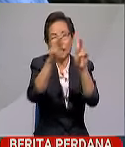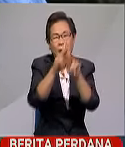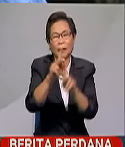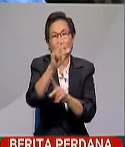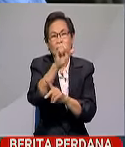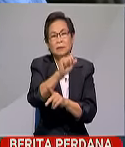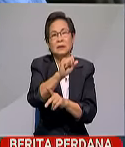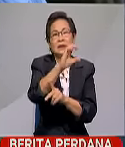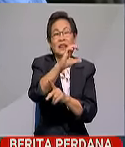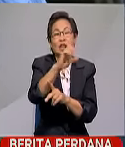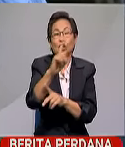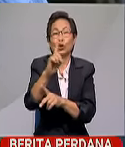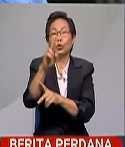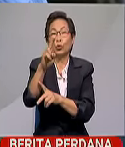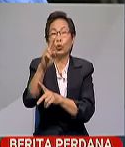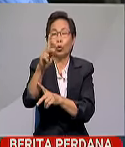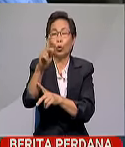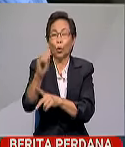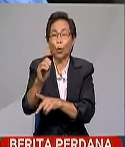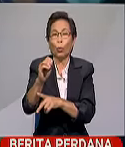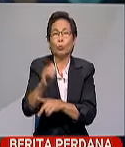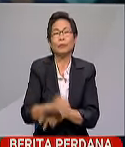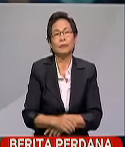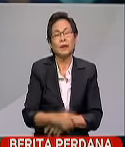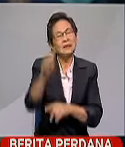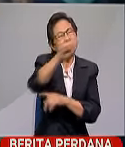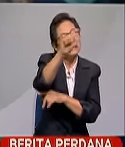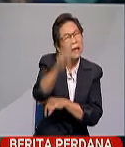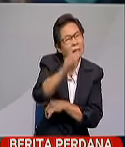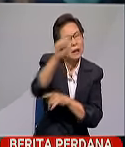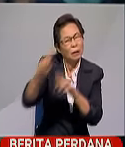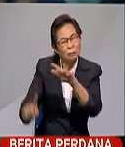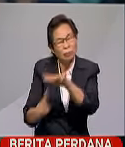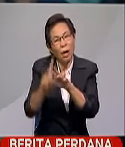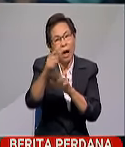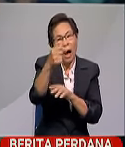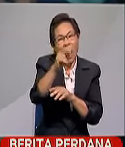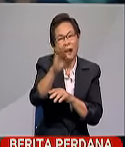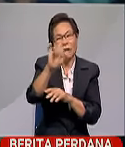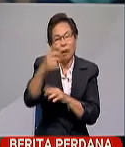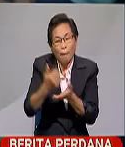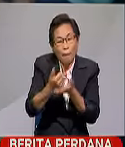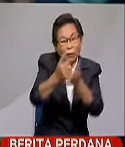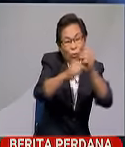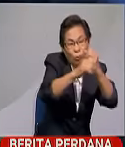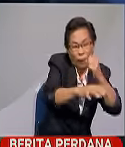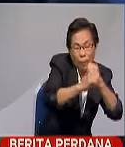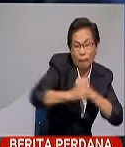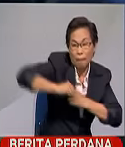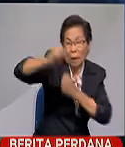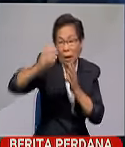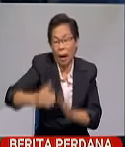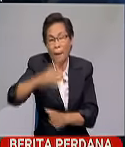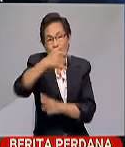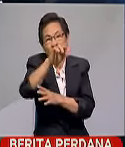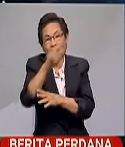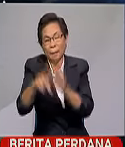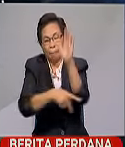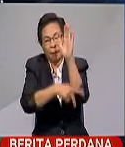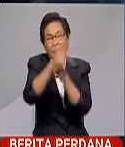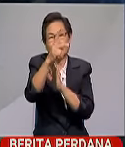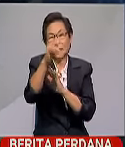Si Duko, Ulu Membakut. Ketika ditanya kemunculan Datuk Seri Anifah Aman membantu kempen pembangkang pada PRK Parlimen